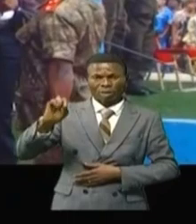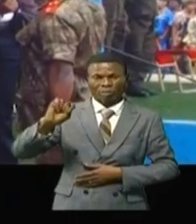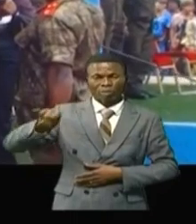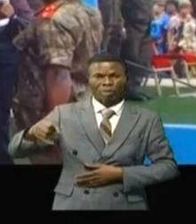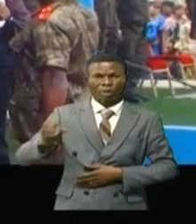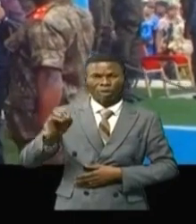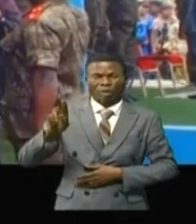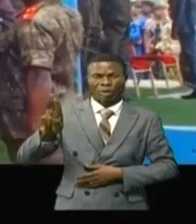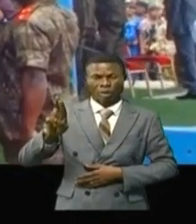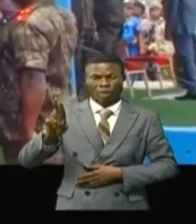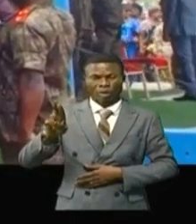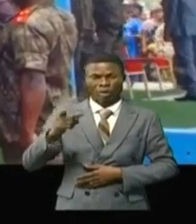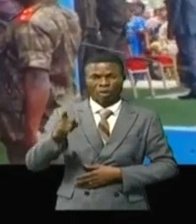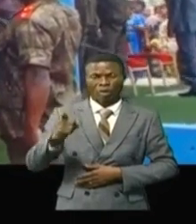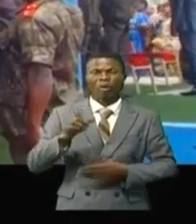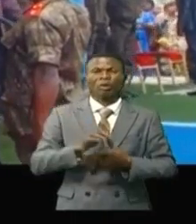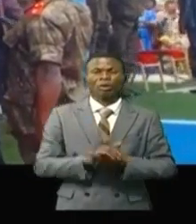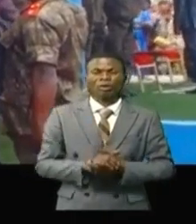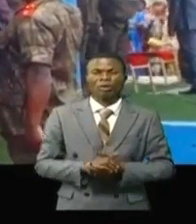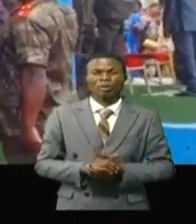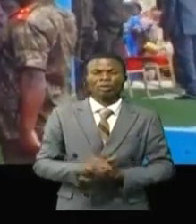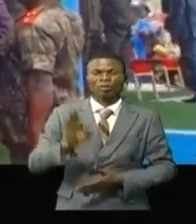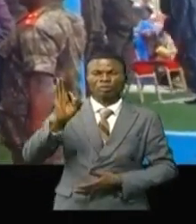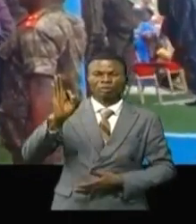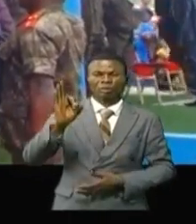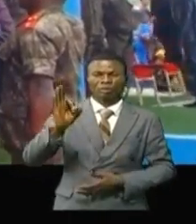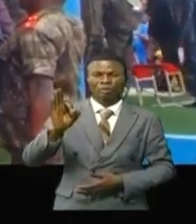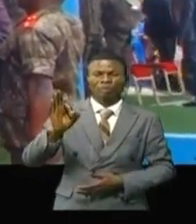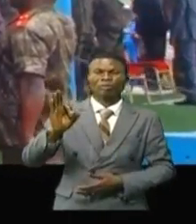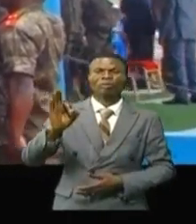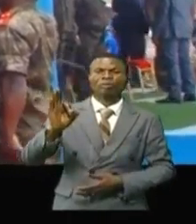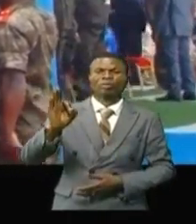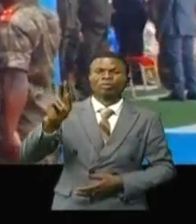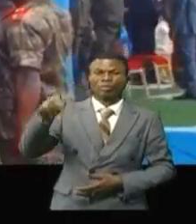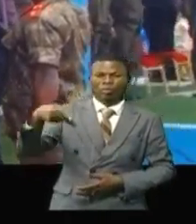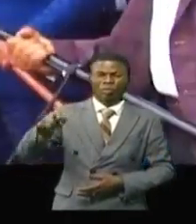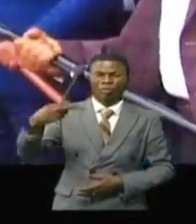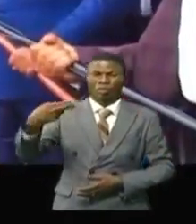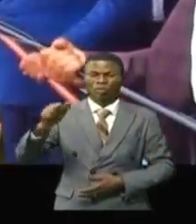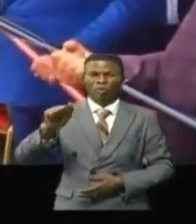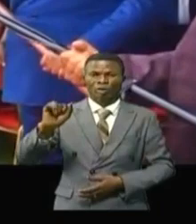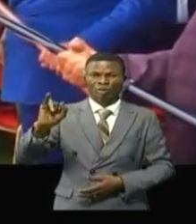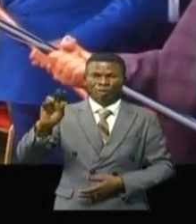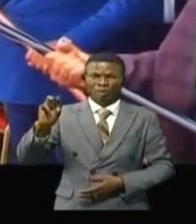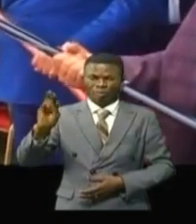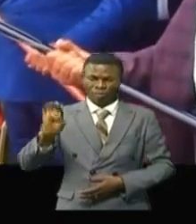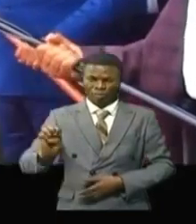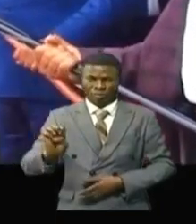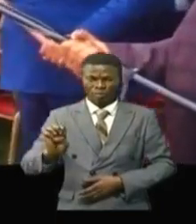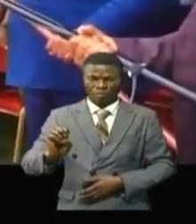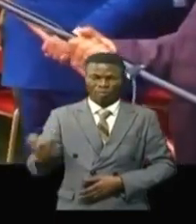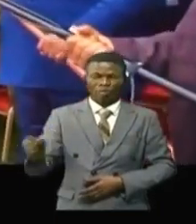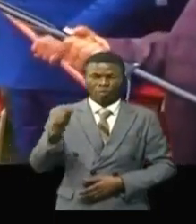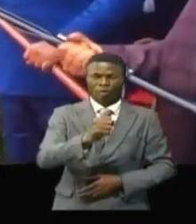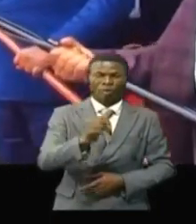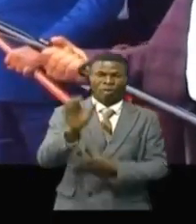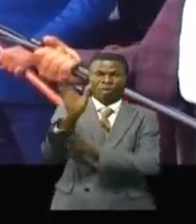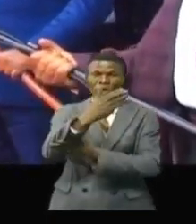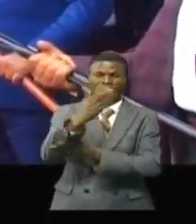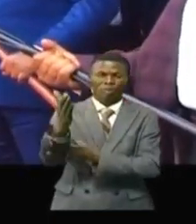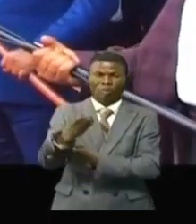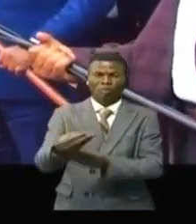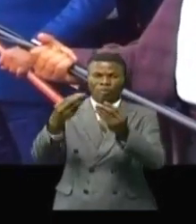Kaby Kiriza Ephraim, je vous remets cet étendard, symbole de